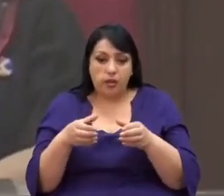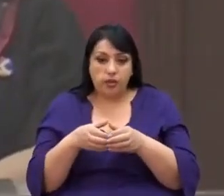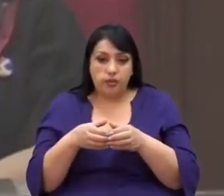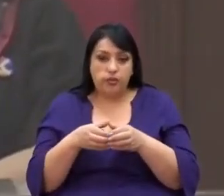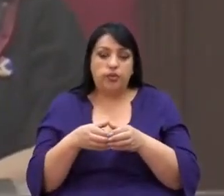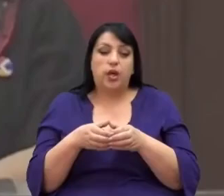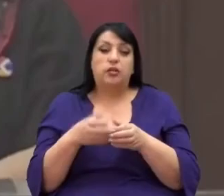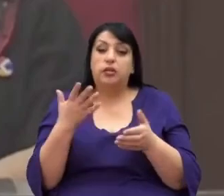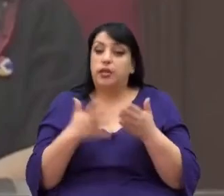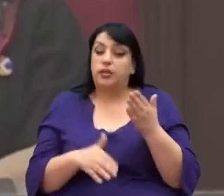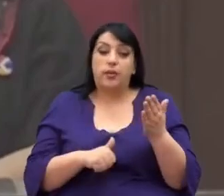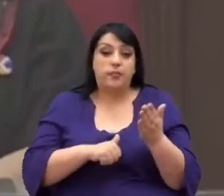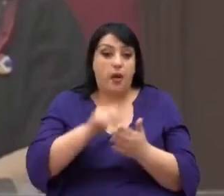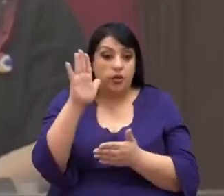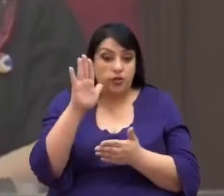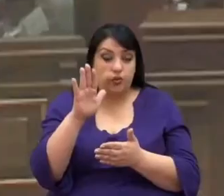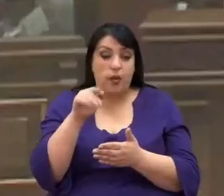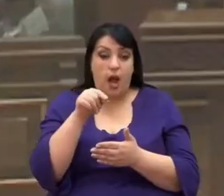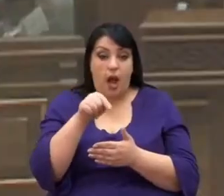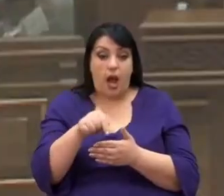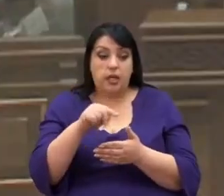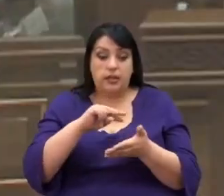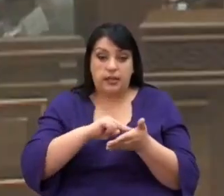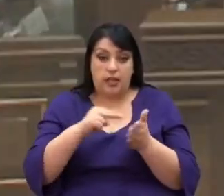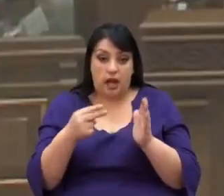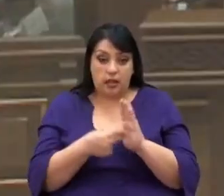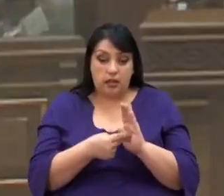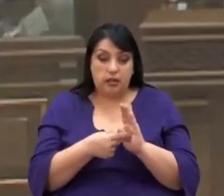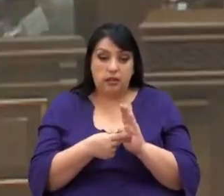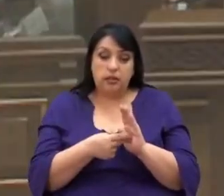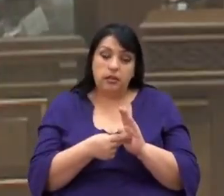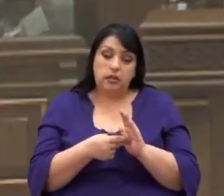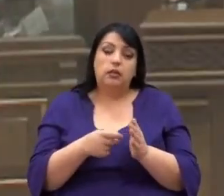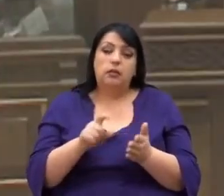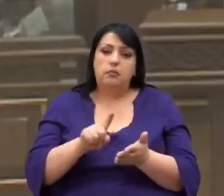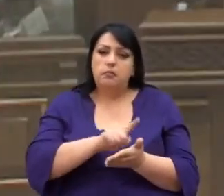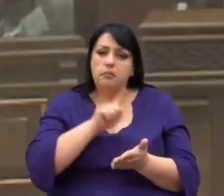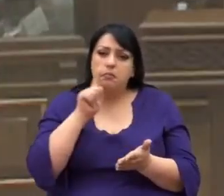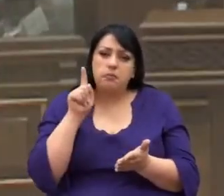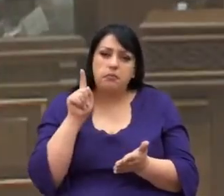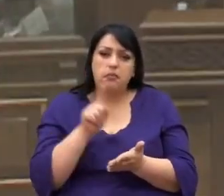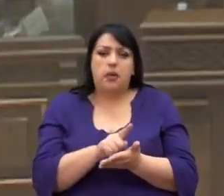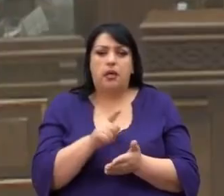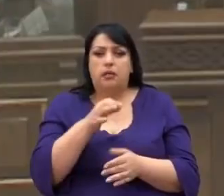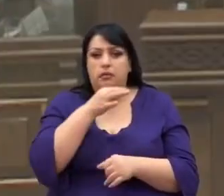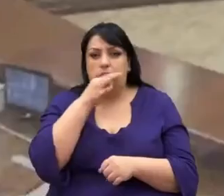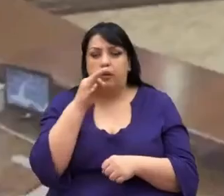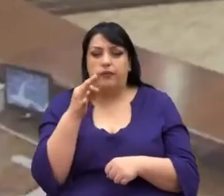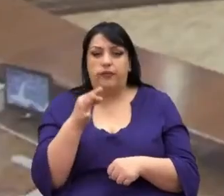նա մերժում է այս նախաձեռնությունը, պարտավորությունը հրապարակային ստանձնած